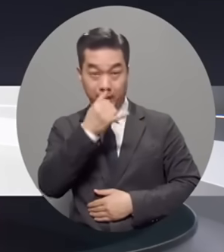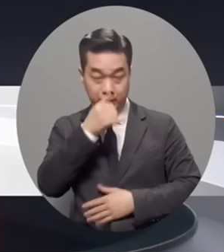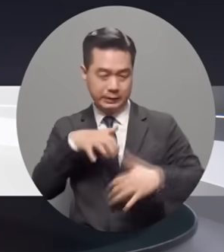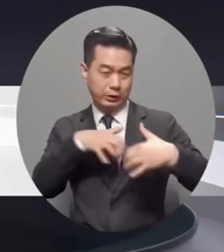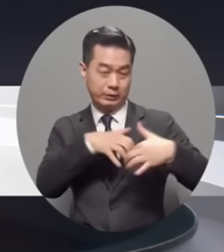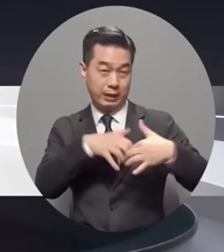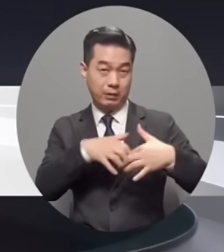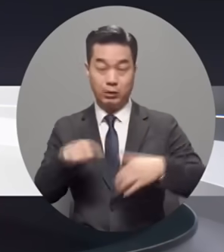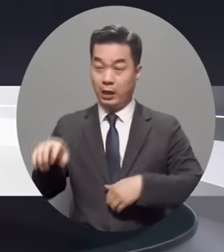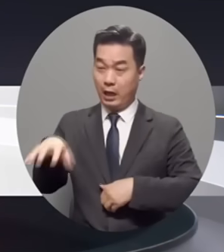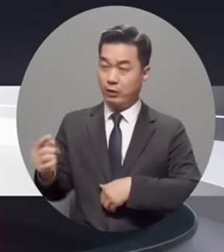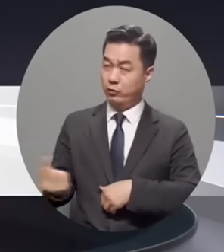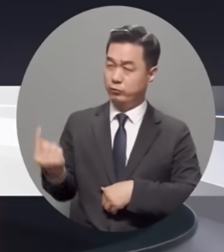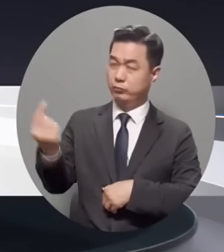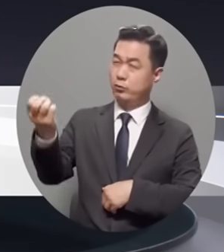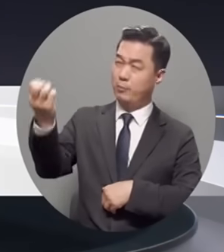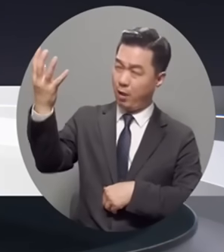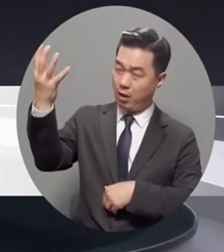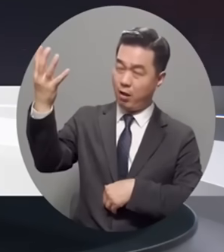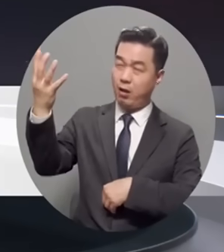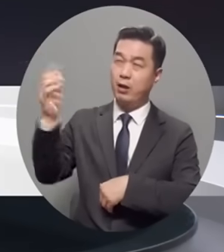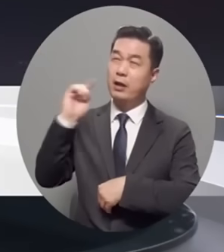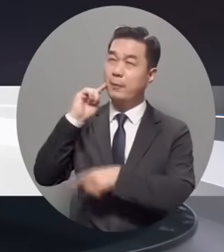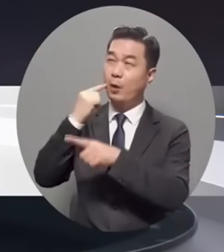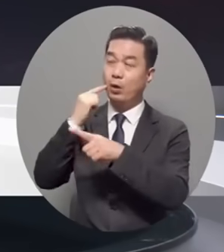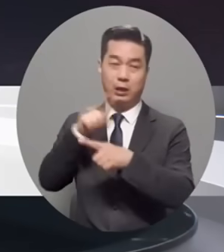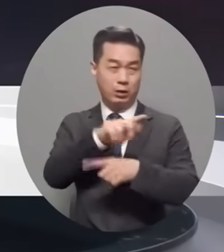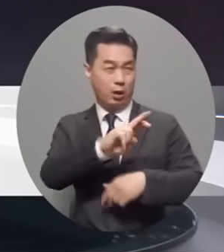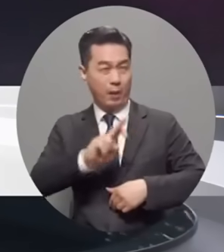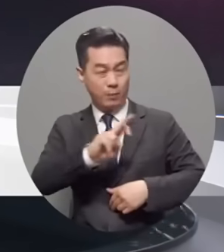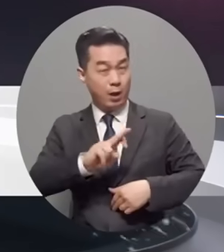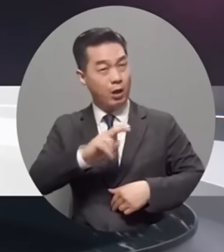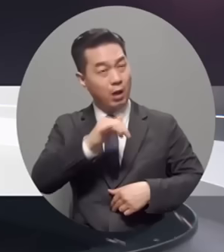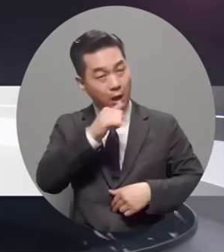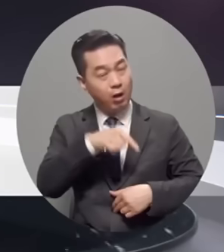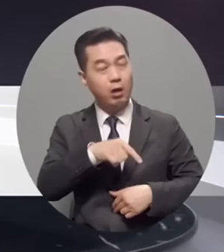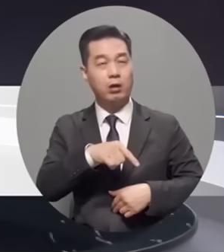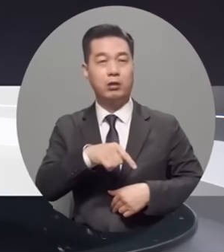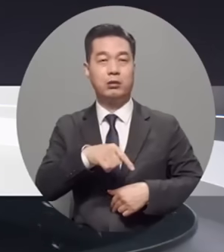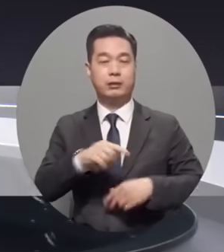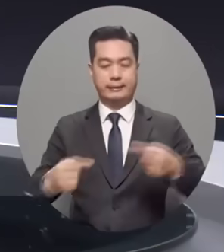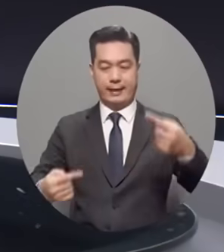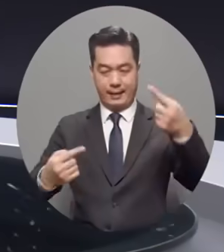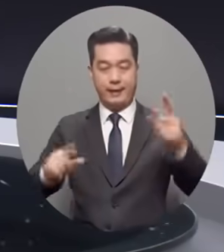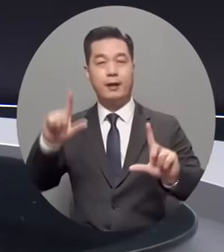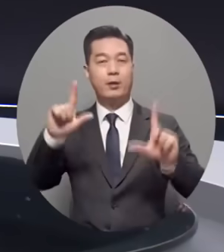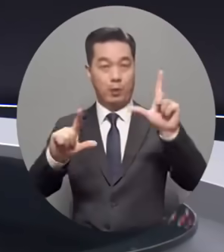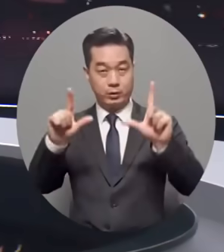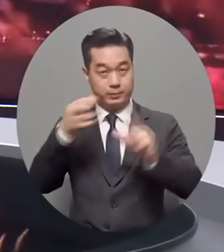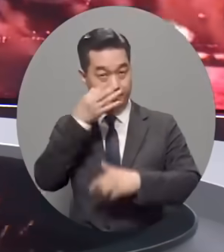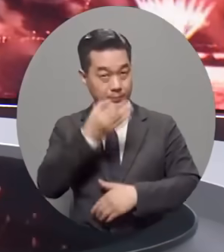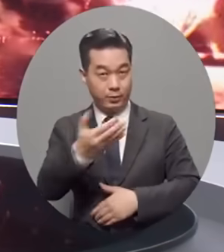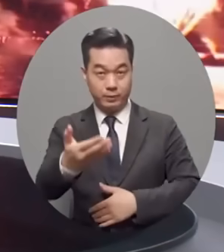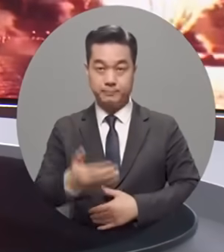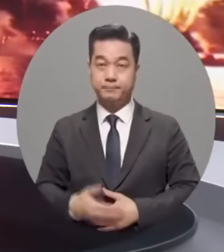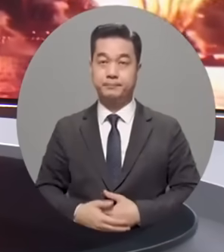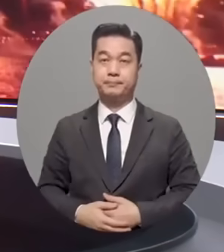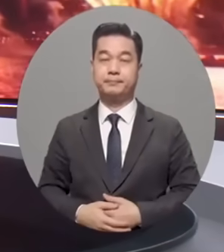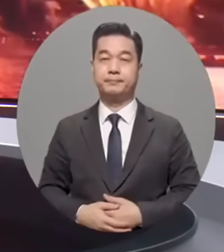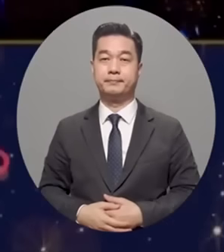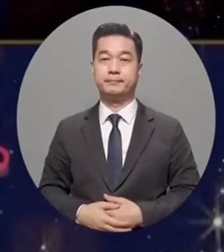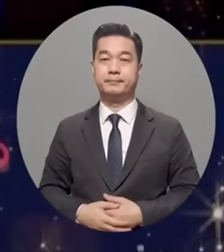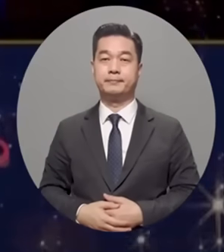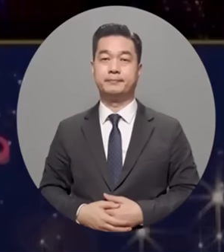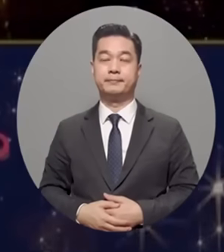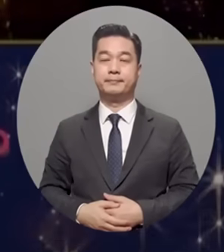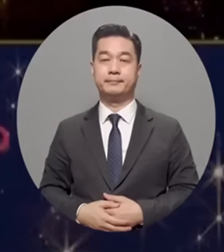한쪽에서는 폭죽이, 다른 한쪽에선 포성이 울리던 지구촌 새해 첫날의 모습을 윤성철 기자가 전하겠습니다.